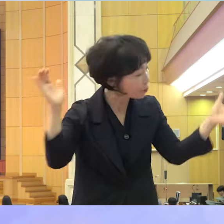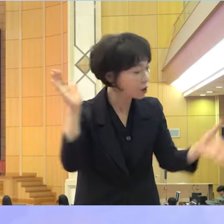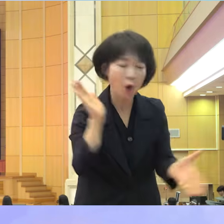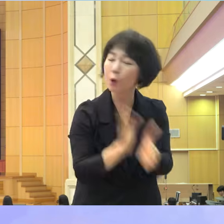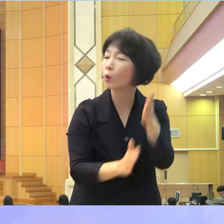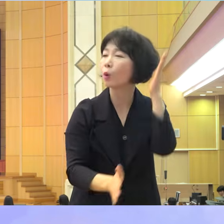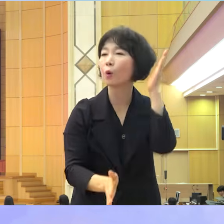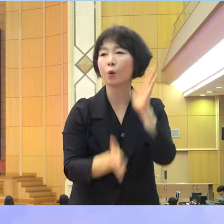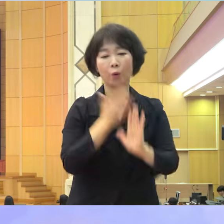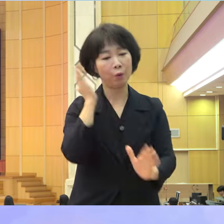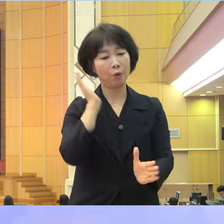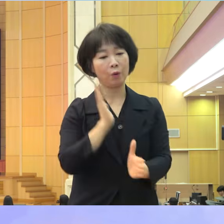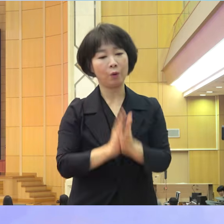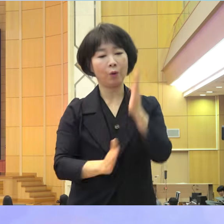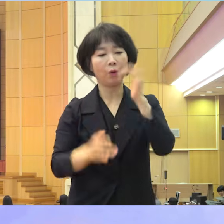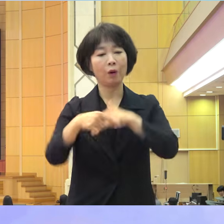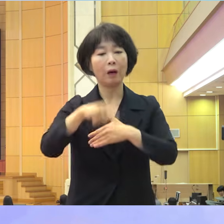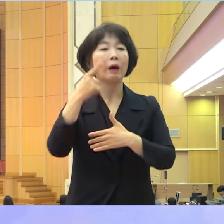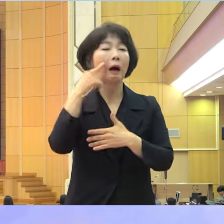사랑이 없어요